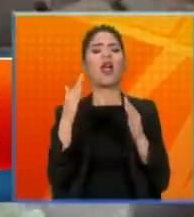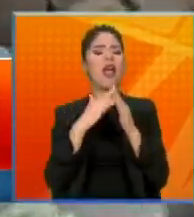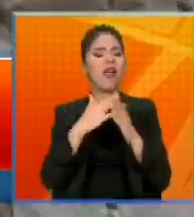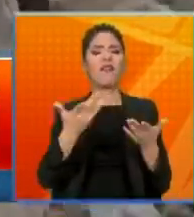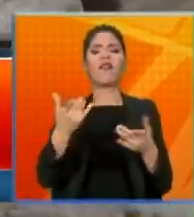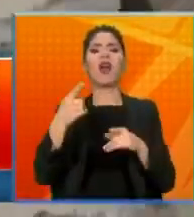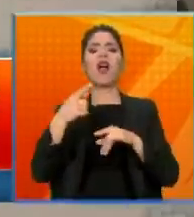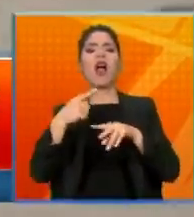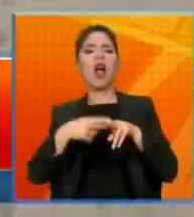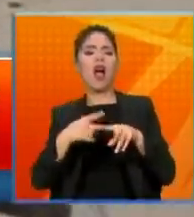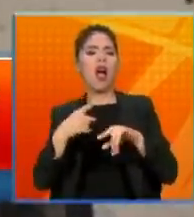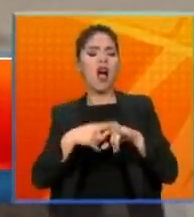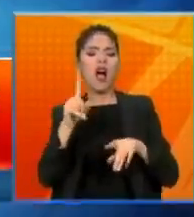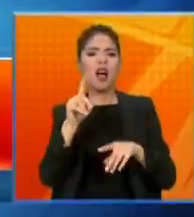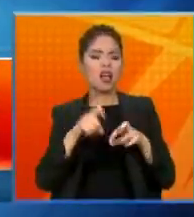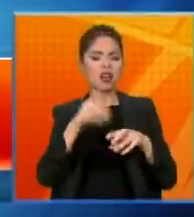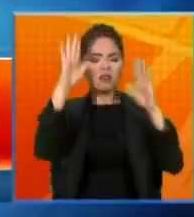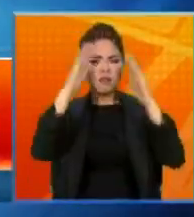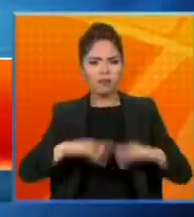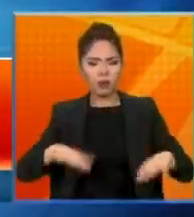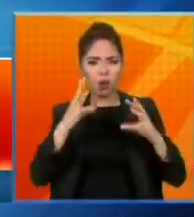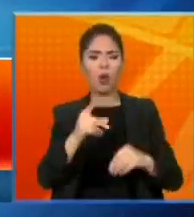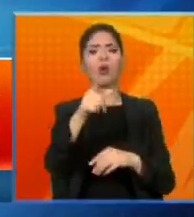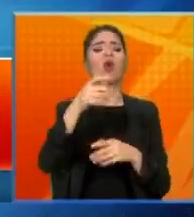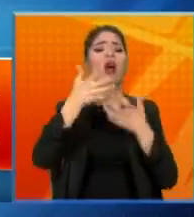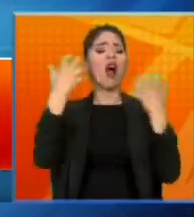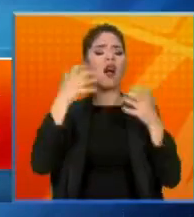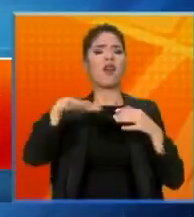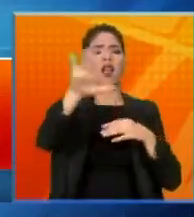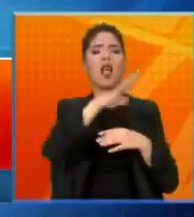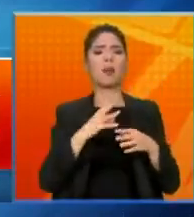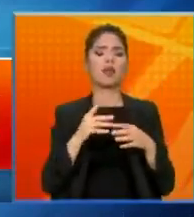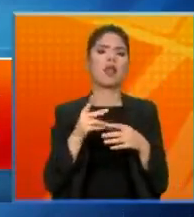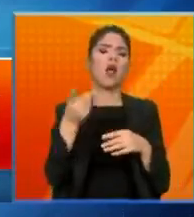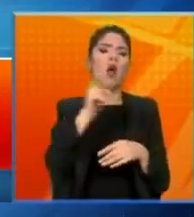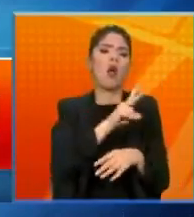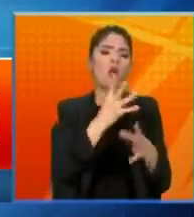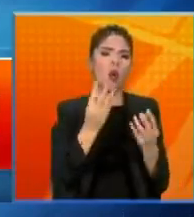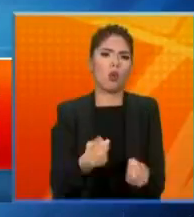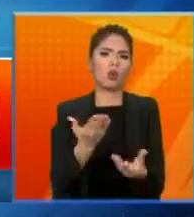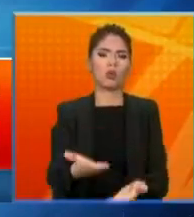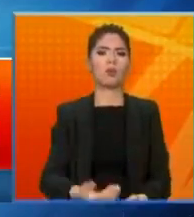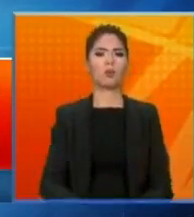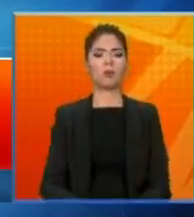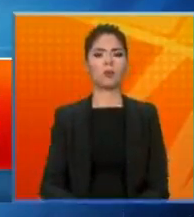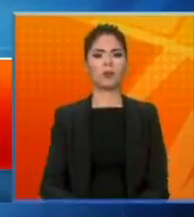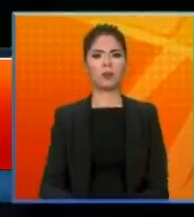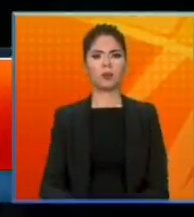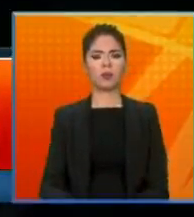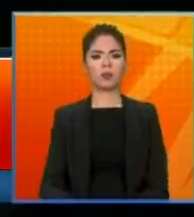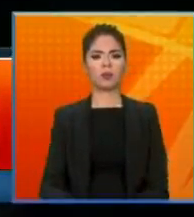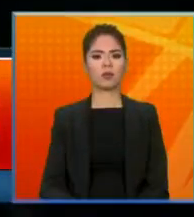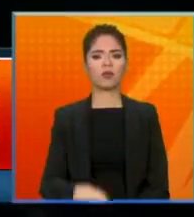4 köyde çok sayıda hayvan telef oldu. Elbeş köyünde taş üstüne taş kalmamış. Depremin en çok etki verdiği